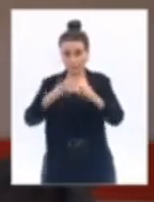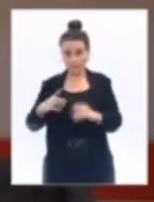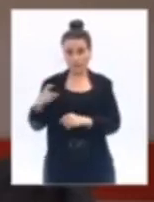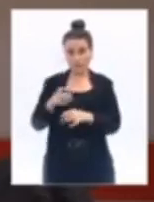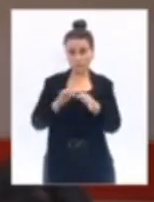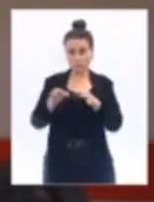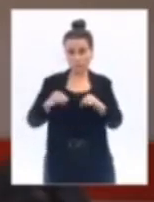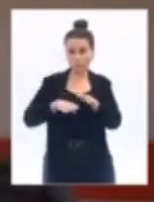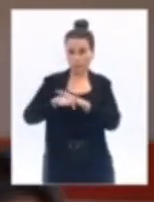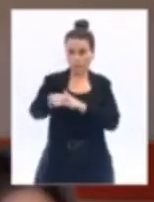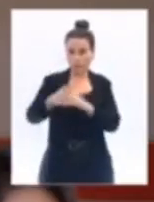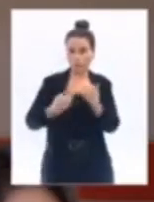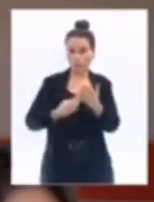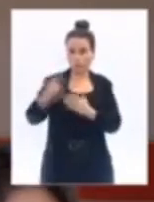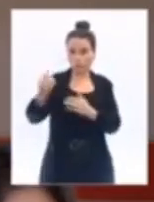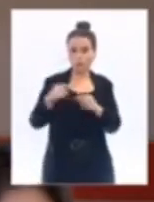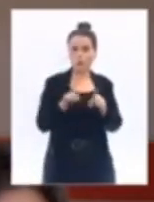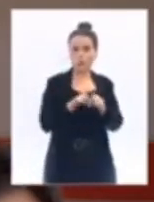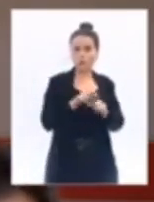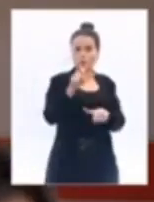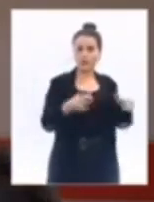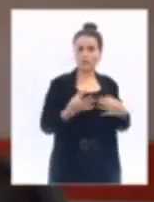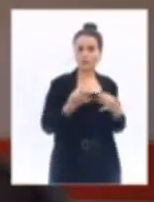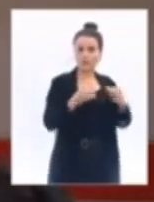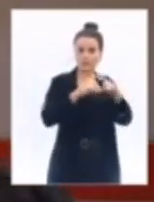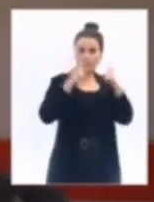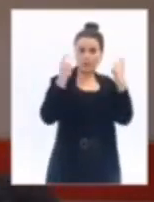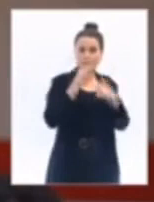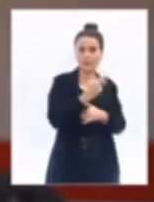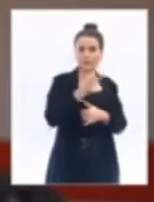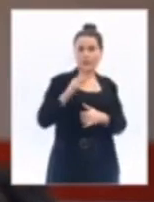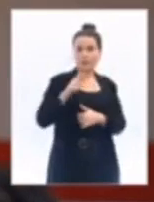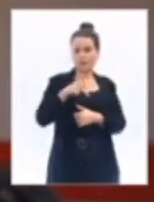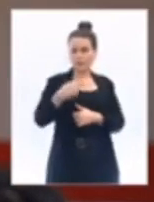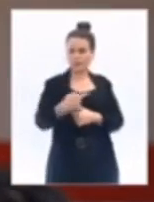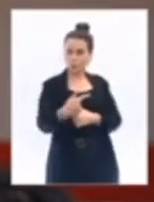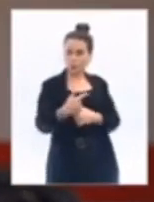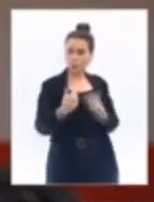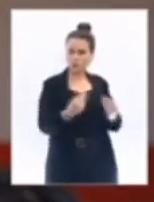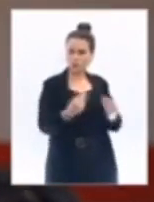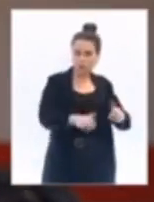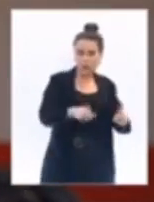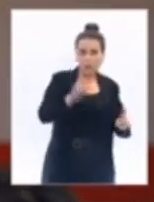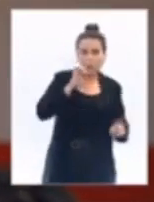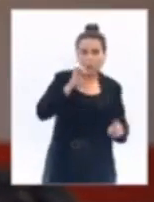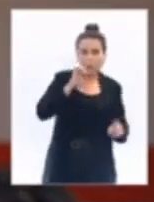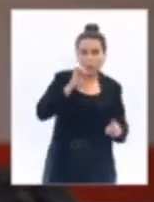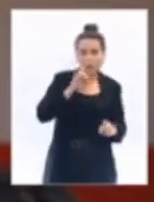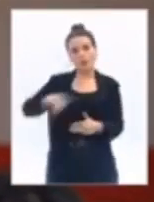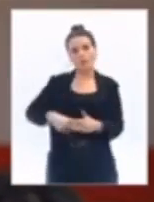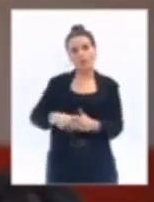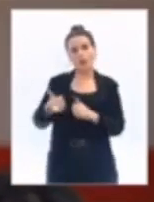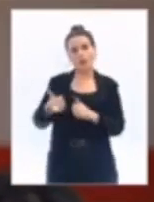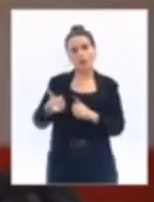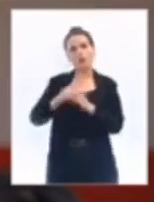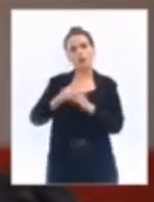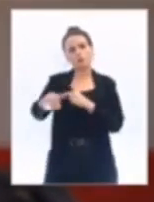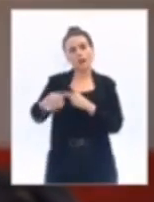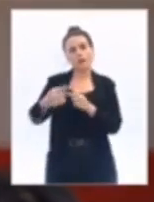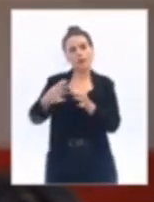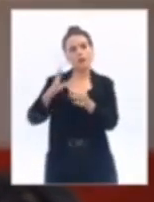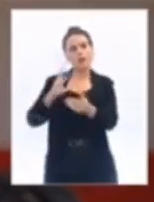délivrées par les établissements scolaires. Et s'agissant plus généralement de vos questions sur l'éducation, notamment sur les lycées, je laisse le choix à